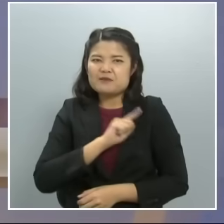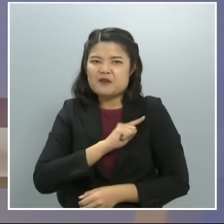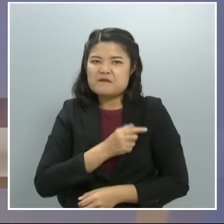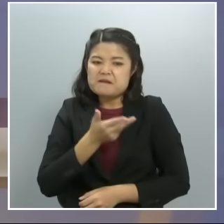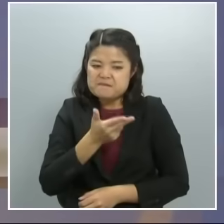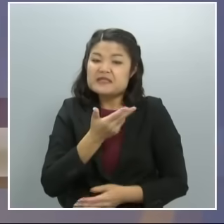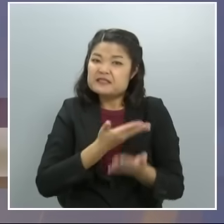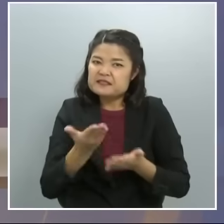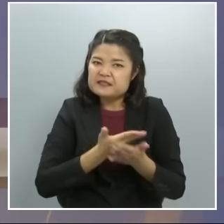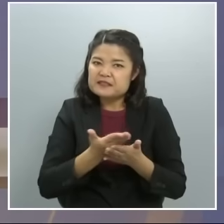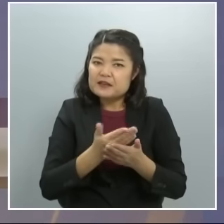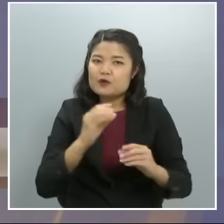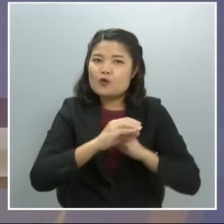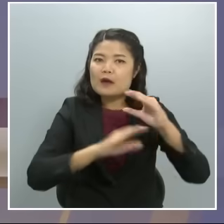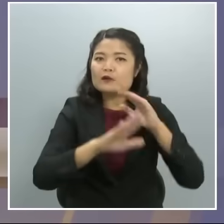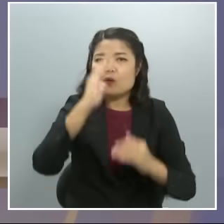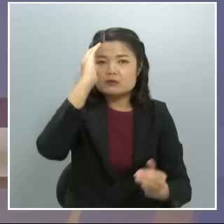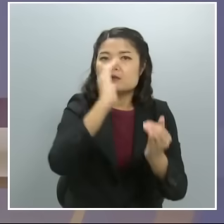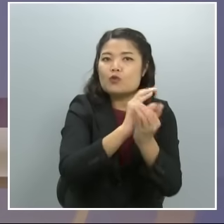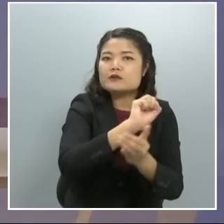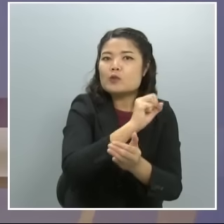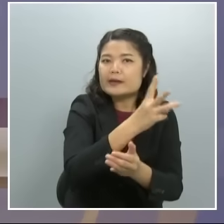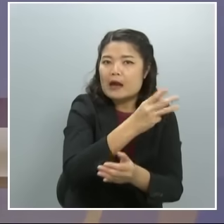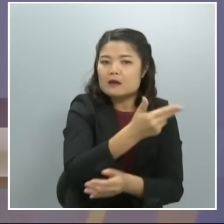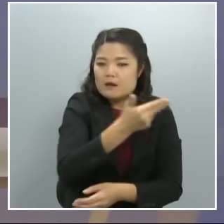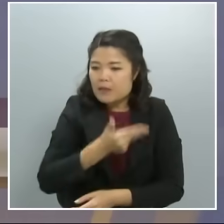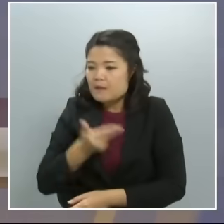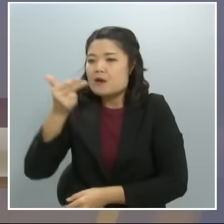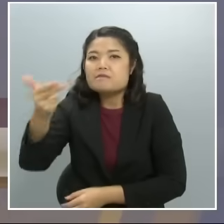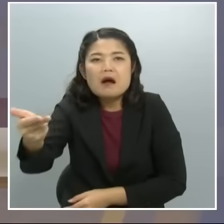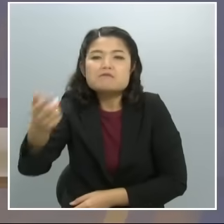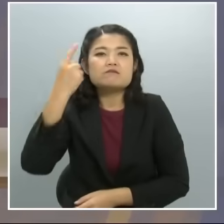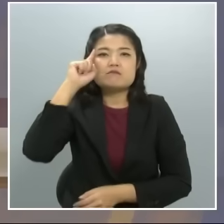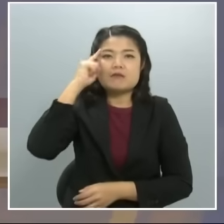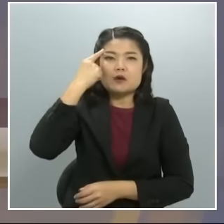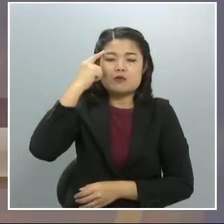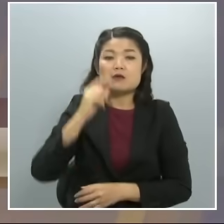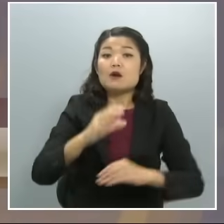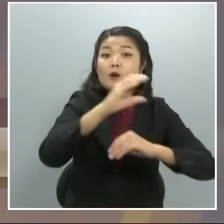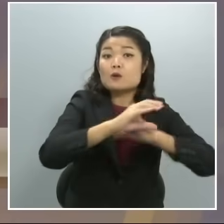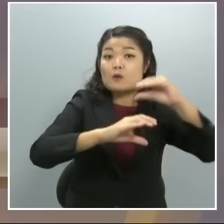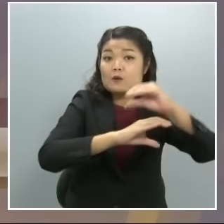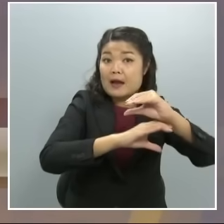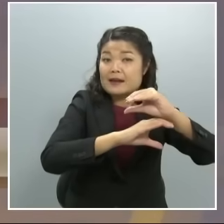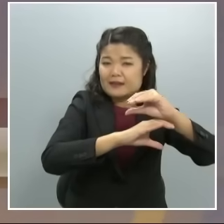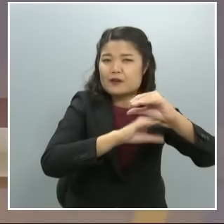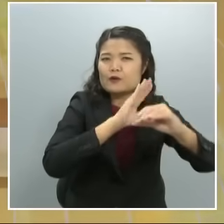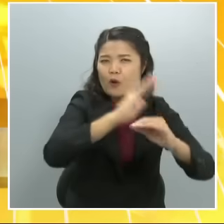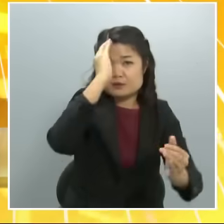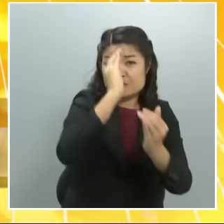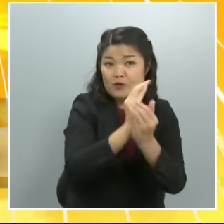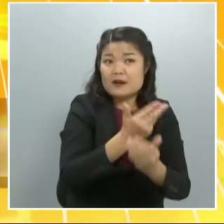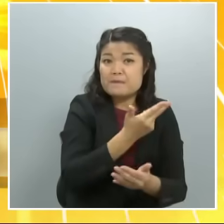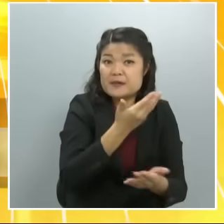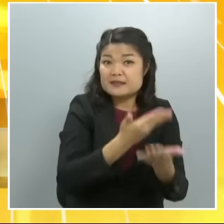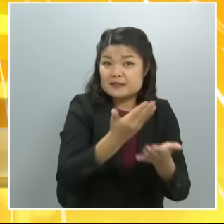ำนันนกเอาไปให้ในหนองใช้นั้นไม่ทราบเรื่องนี้ แต่การซื้อปืนในโครงการของตำรวจสามารถทำได้แล้วก็ห้ามไม่